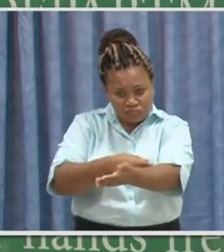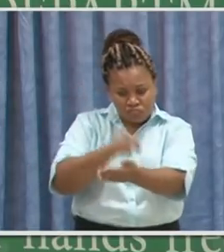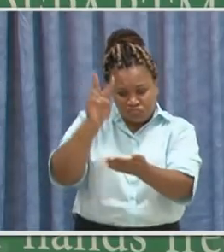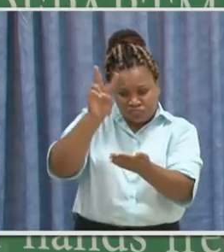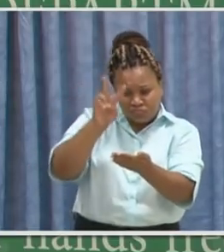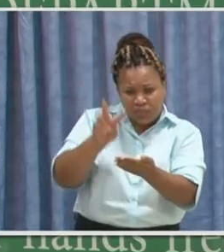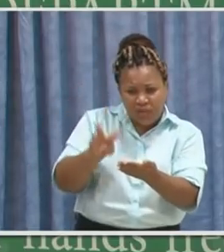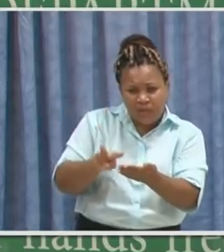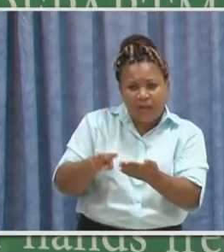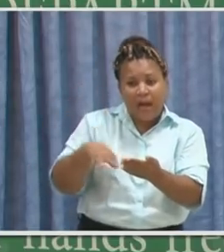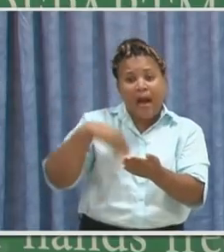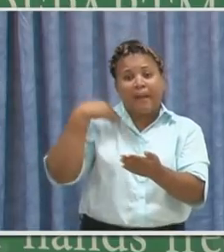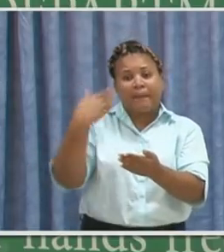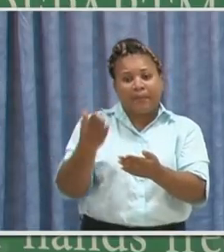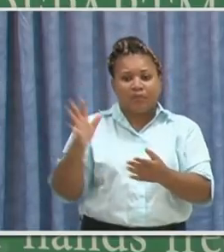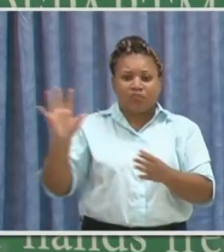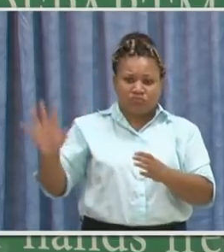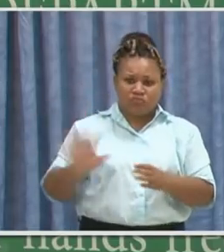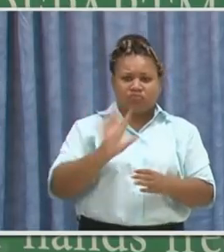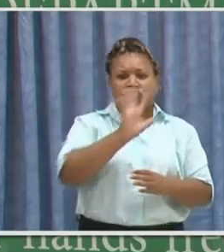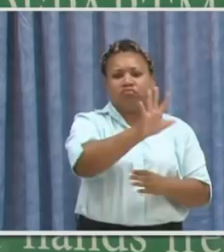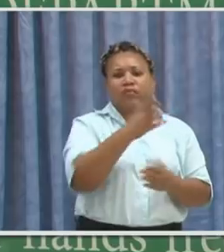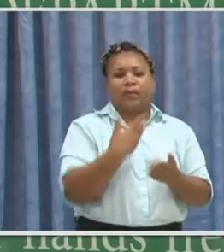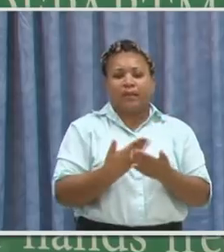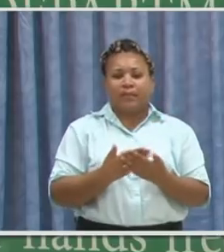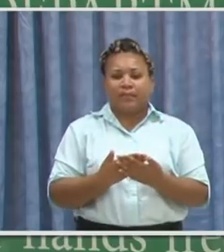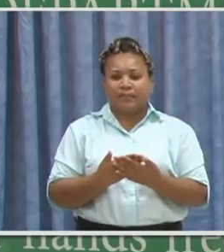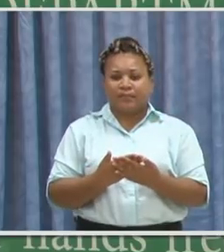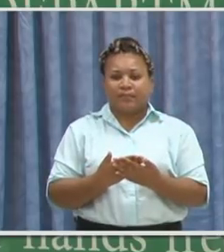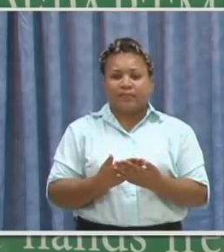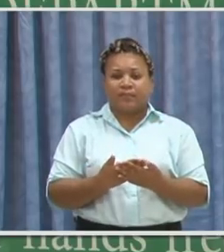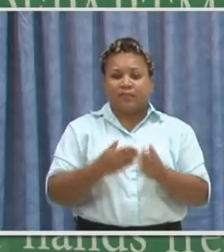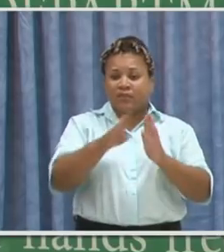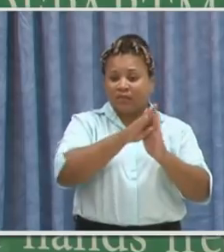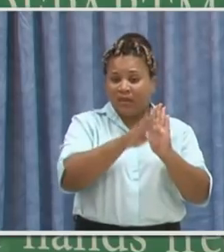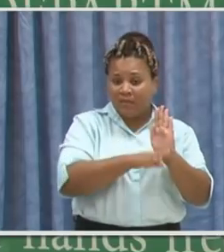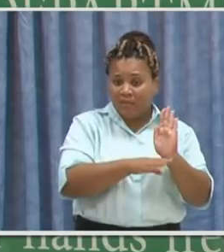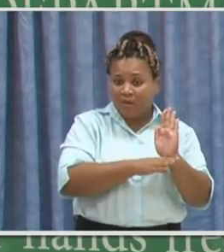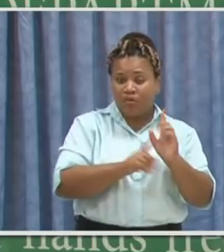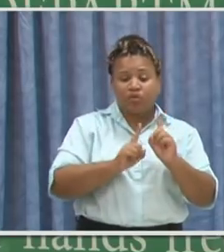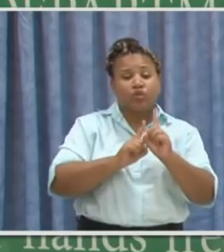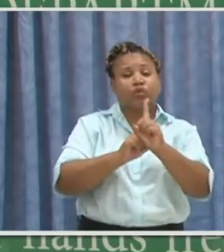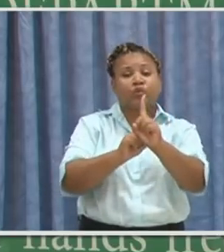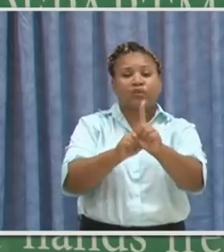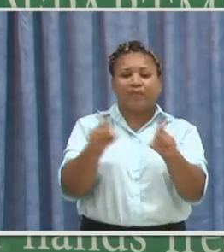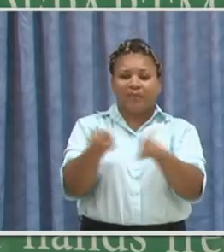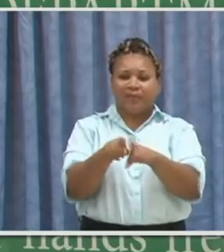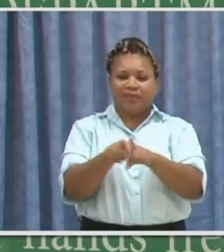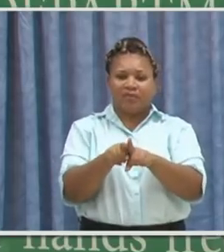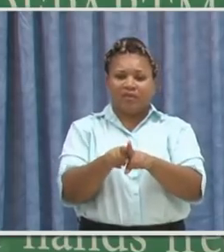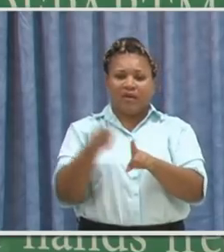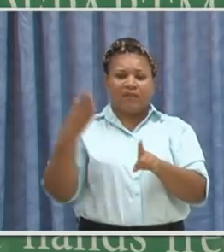condition stricte qui nous met aucun nouveau dimanche qui peut entrer à ce point-là, à cause de la période de restriction.